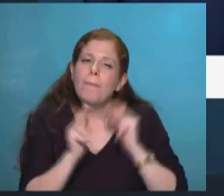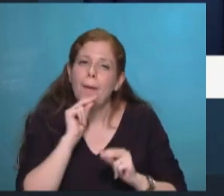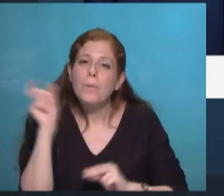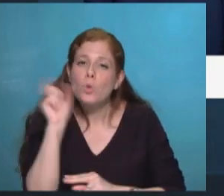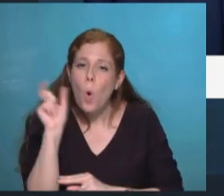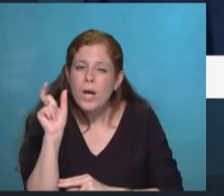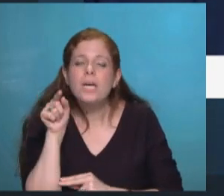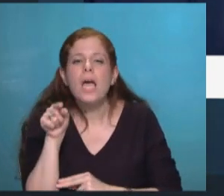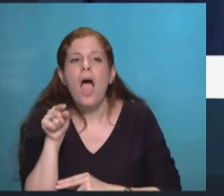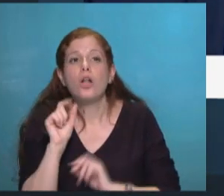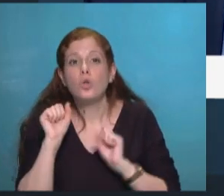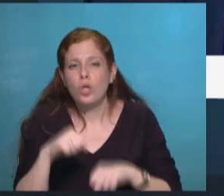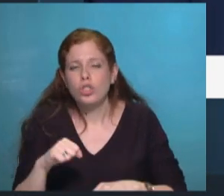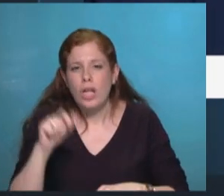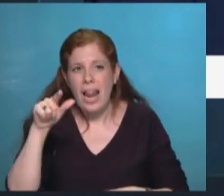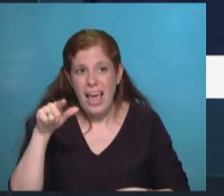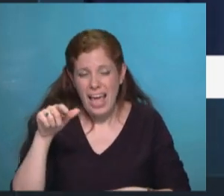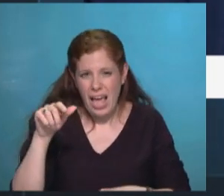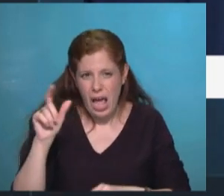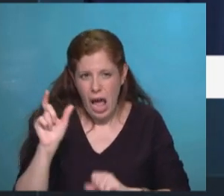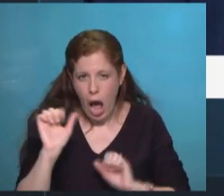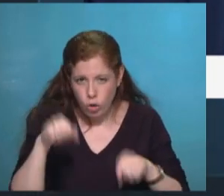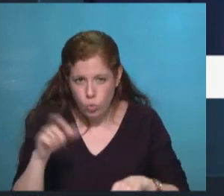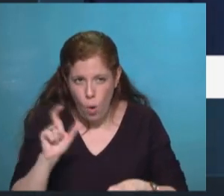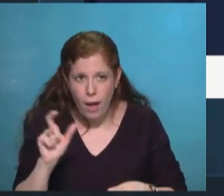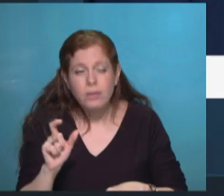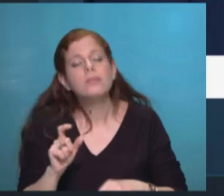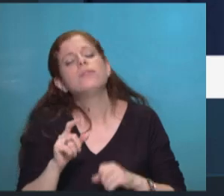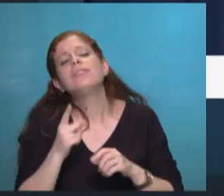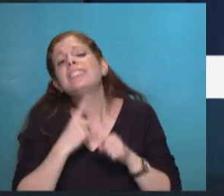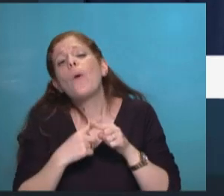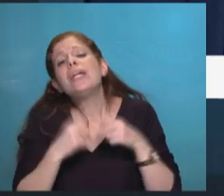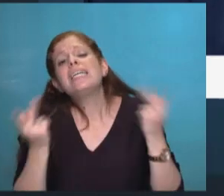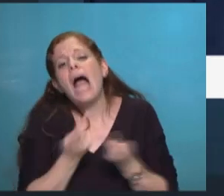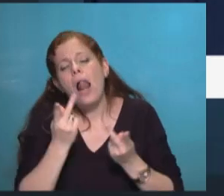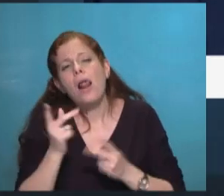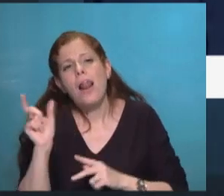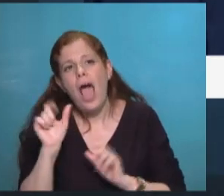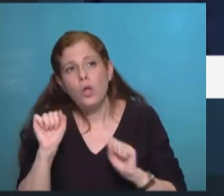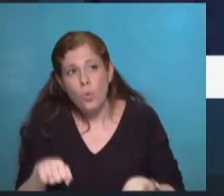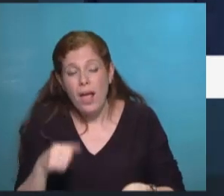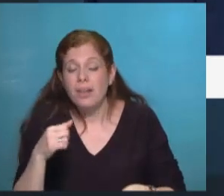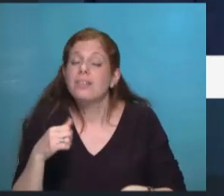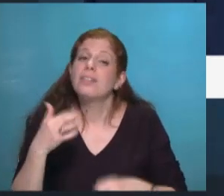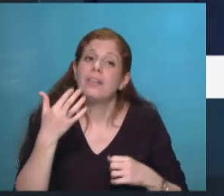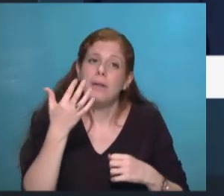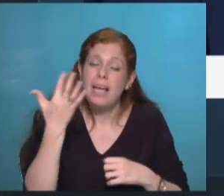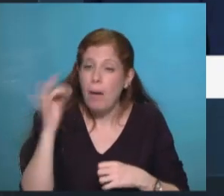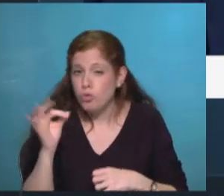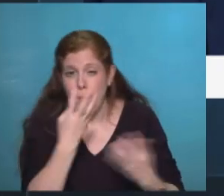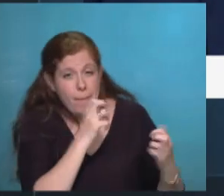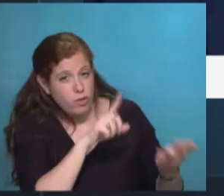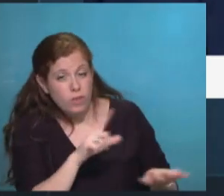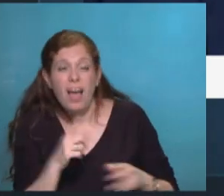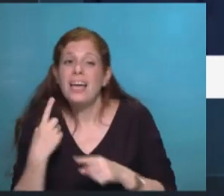ארדואן, אם הוא מפסיד שם, אנחנו עוקבים אחרי התוצאות. יתרון קל מאוד לארדואן באיסטנבול, 50-47, יתרון קל מאוד